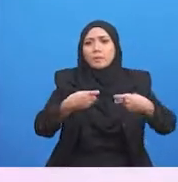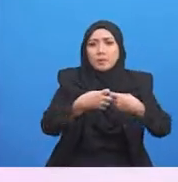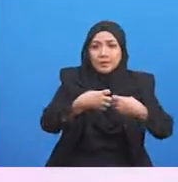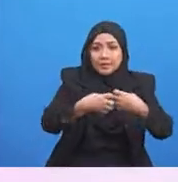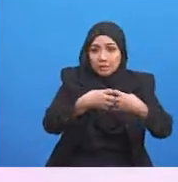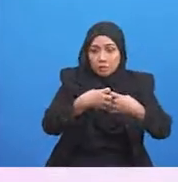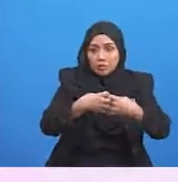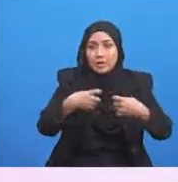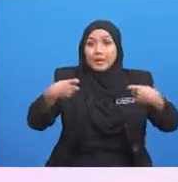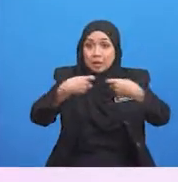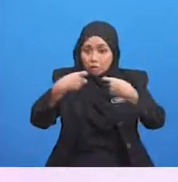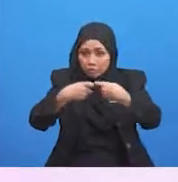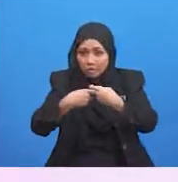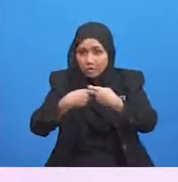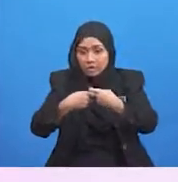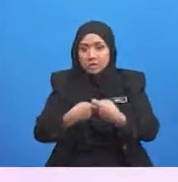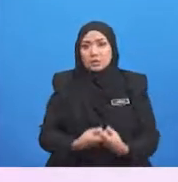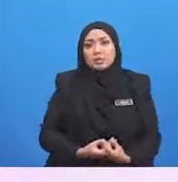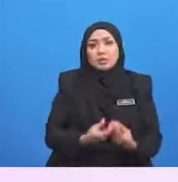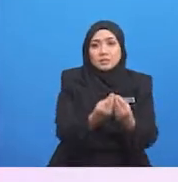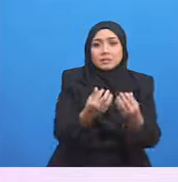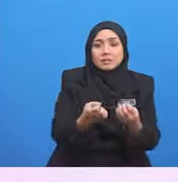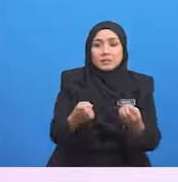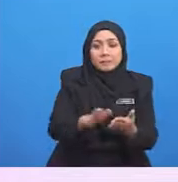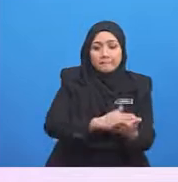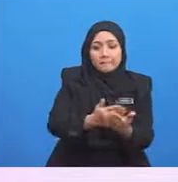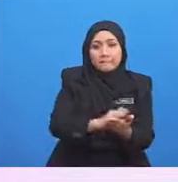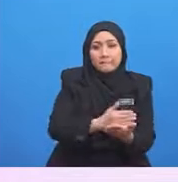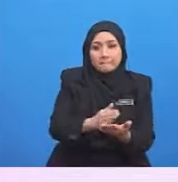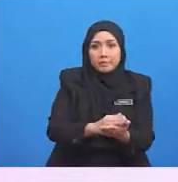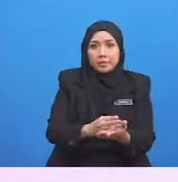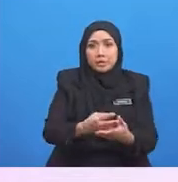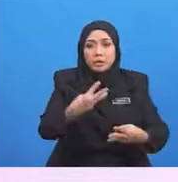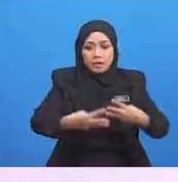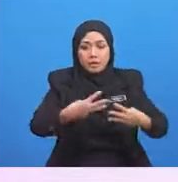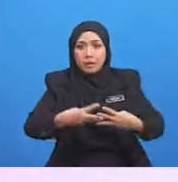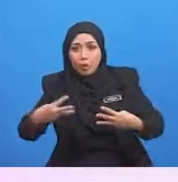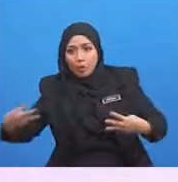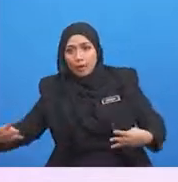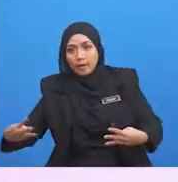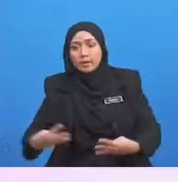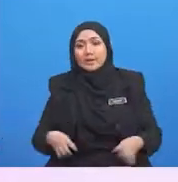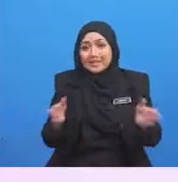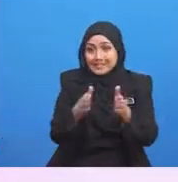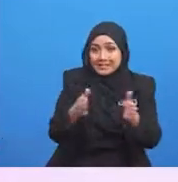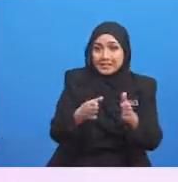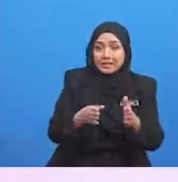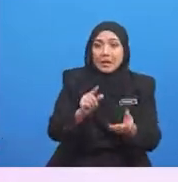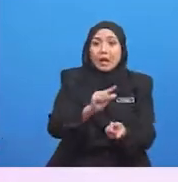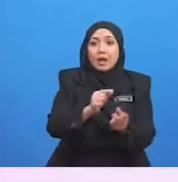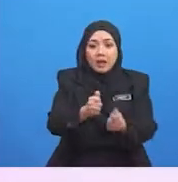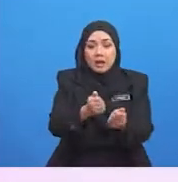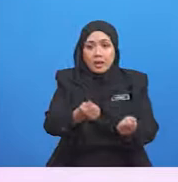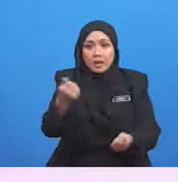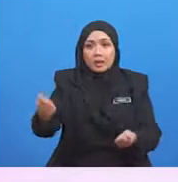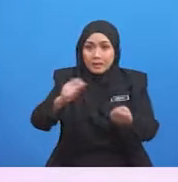dan elektronik. Simen, dawai, tayar, mesin kecil dan alat ganti.